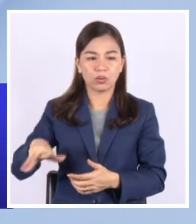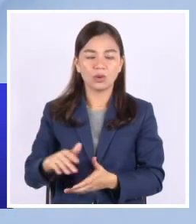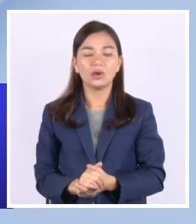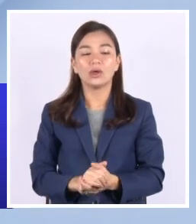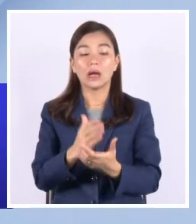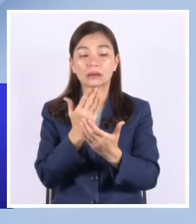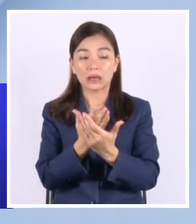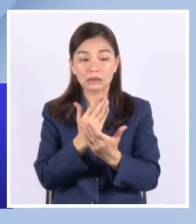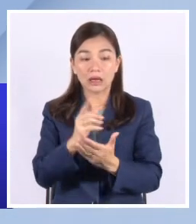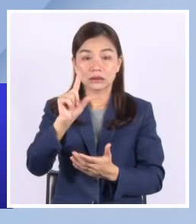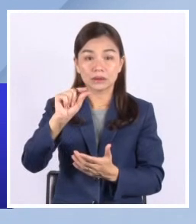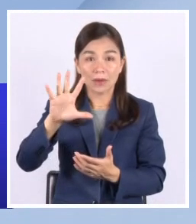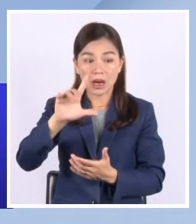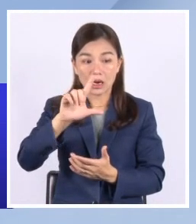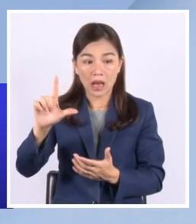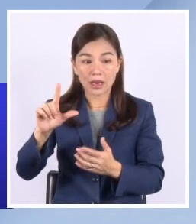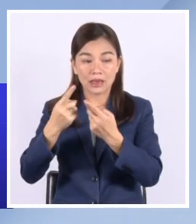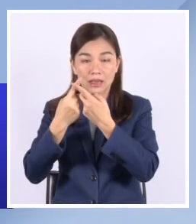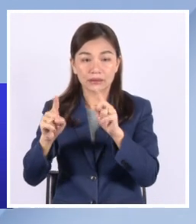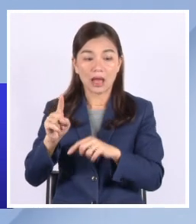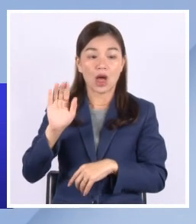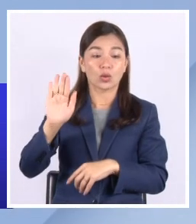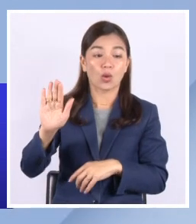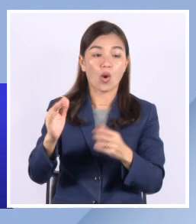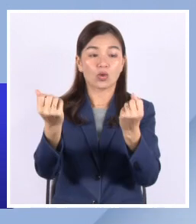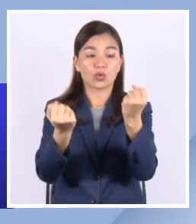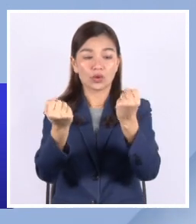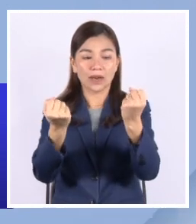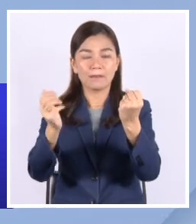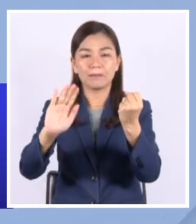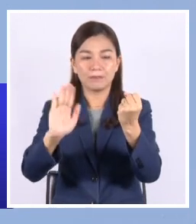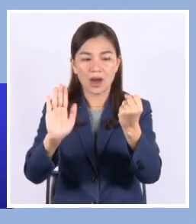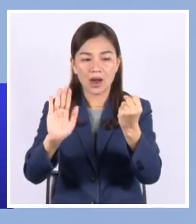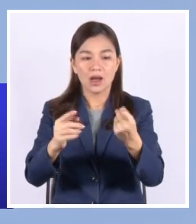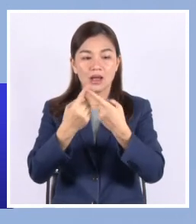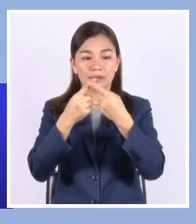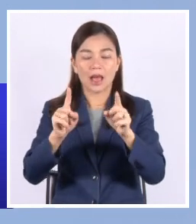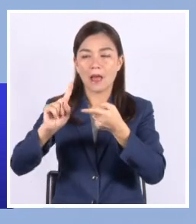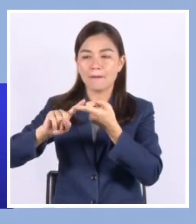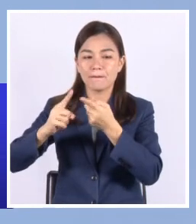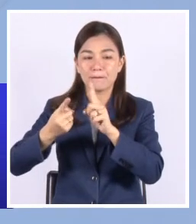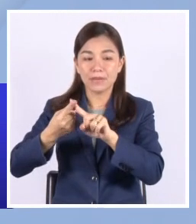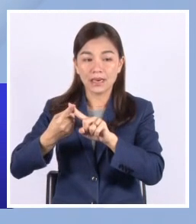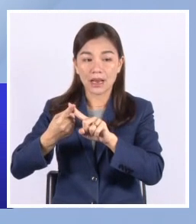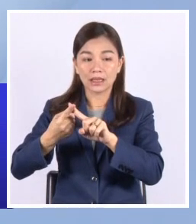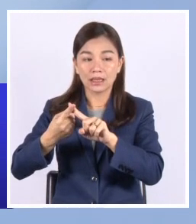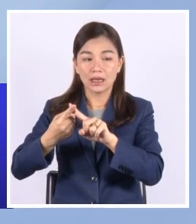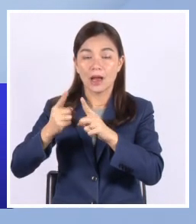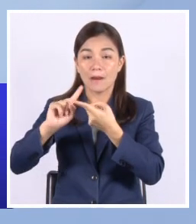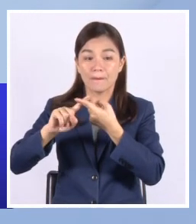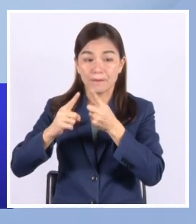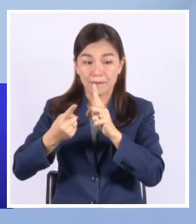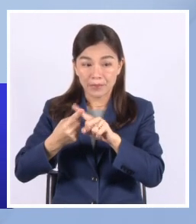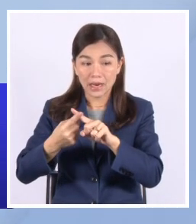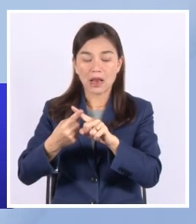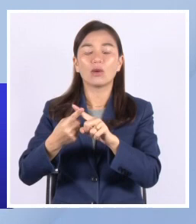แดงคันนี้ค่ะแต่ว่าไม่ใช่ของคุณณวินที่เป็นคนขับแล้วบาดเจ็บนะคะเป็นของเพื่อนซึ่งเป็นนักแข่งรถด้วยกันเป็นของดร.วีร